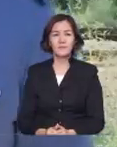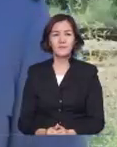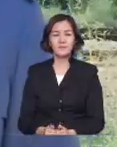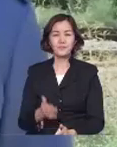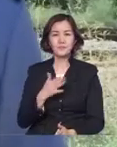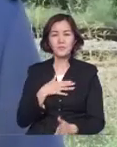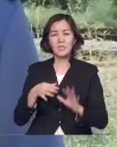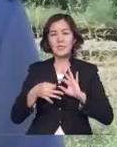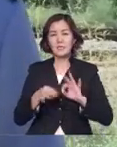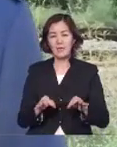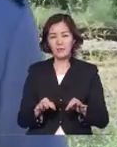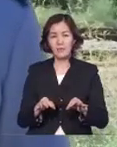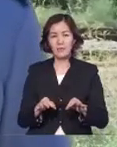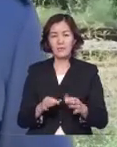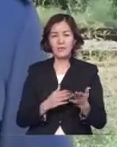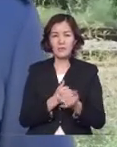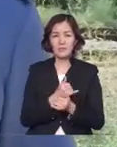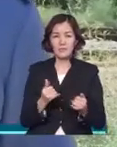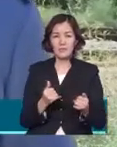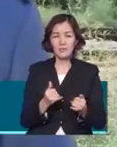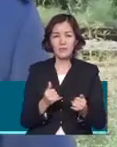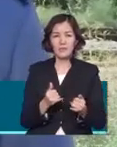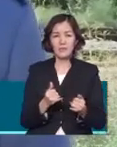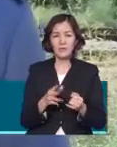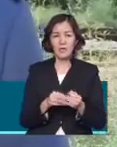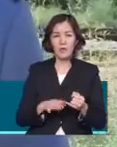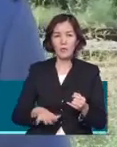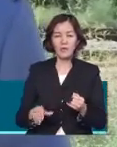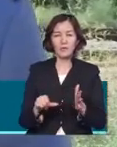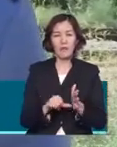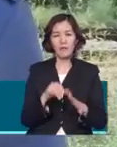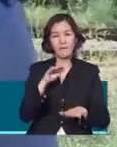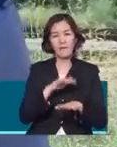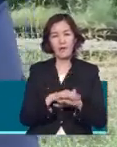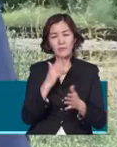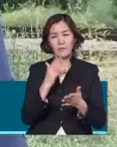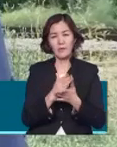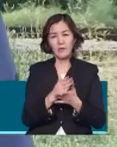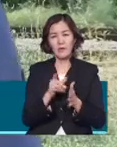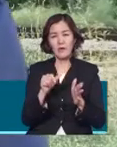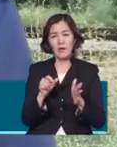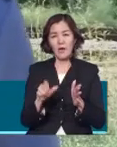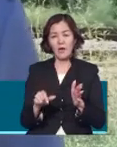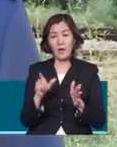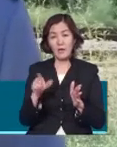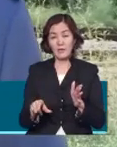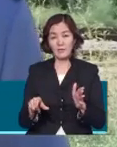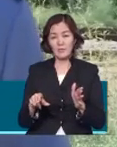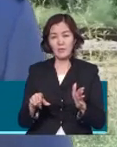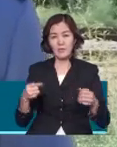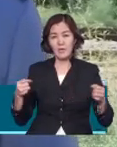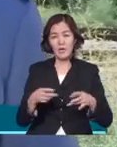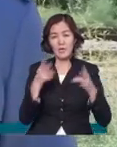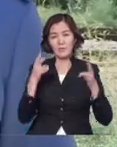Біздің нақты қызметі қарау аумағымызда 6 дерек орын алды, адамды қағып кету